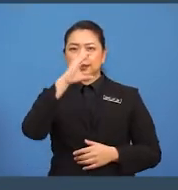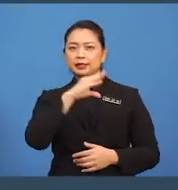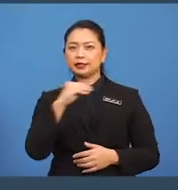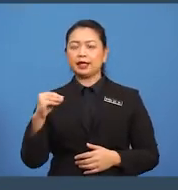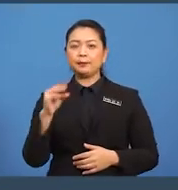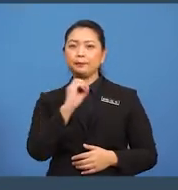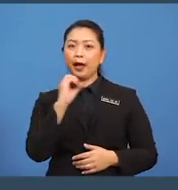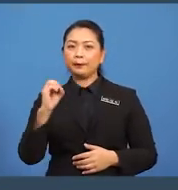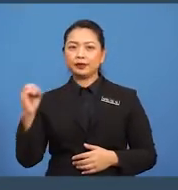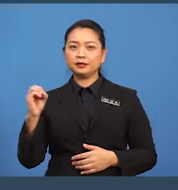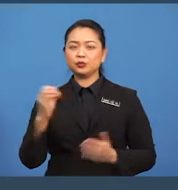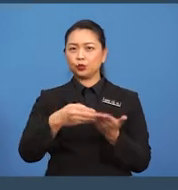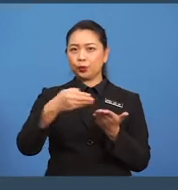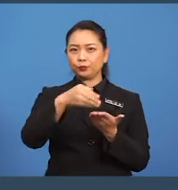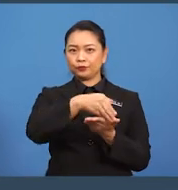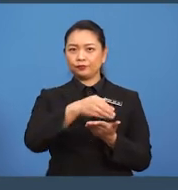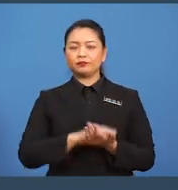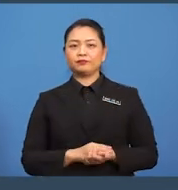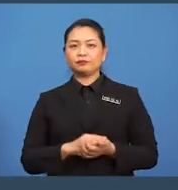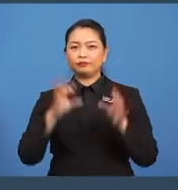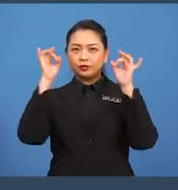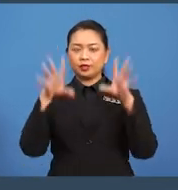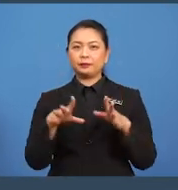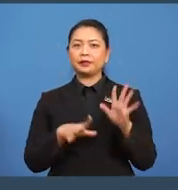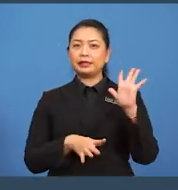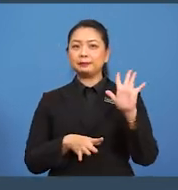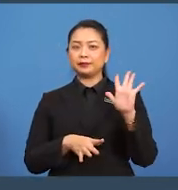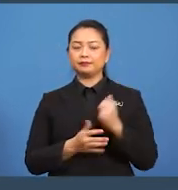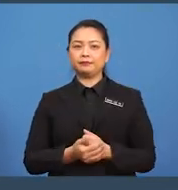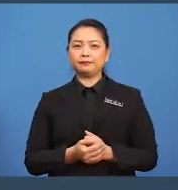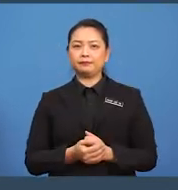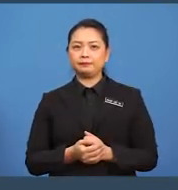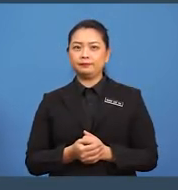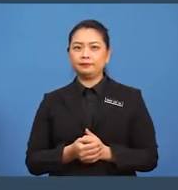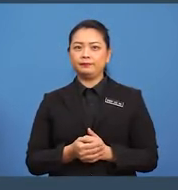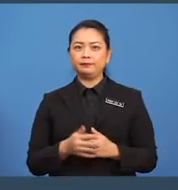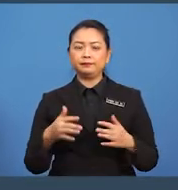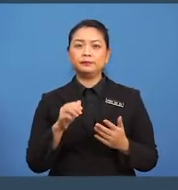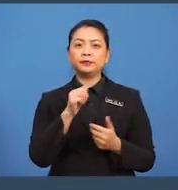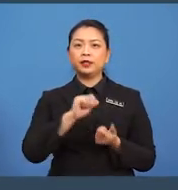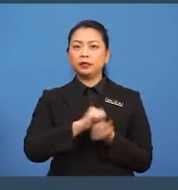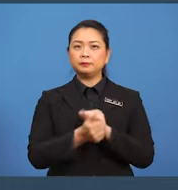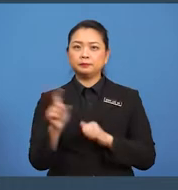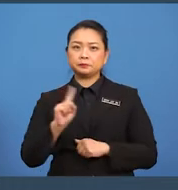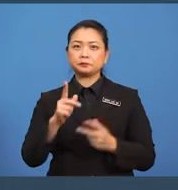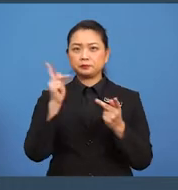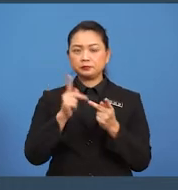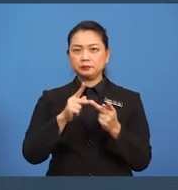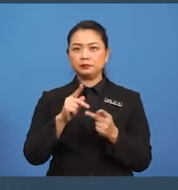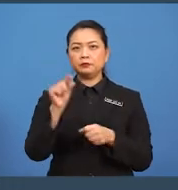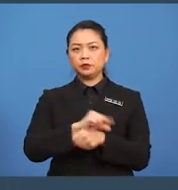dan bubble sort. Uji minda kelima. Manakah algoritma yang sesuai